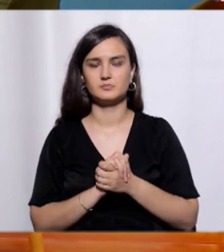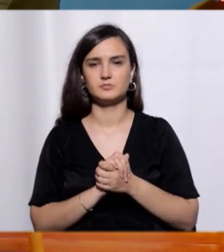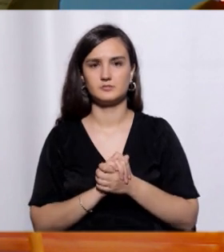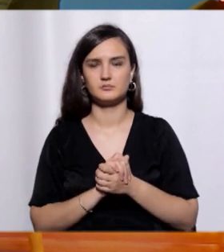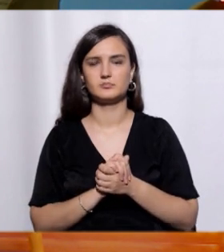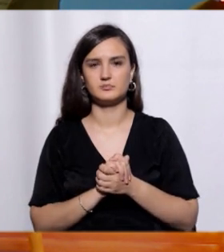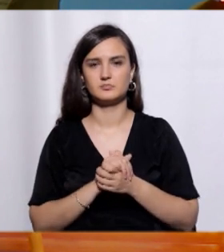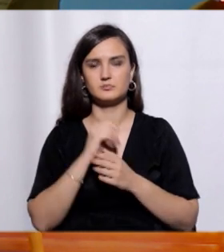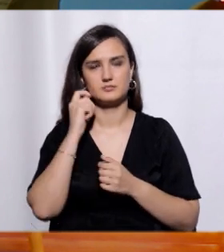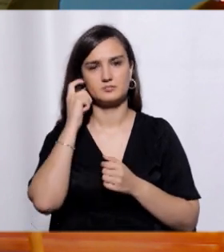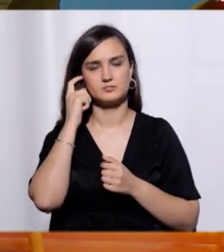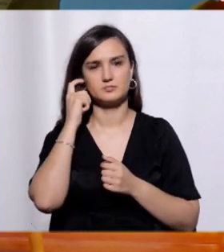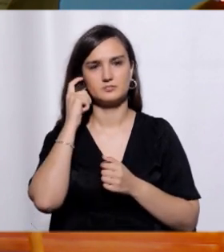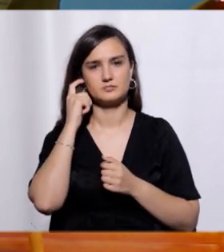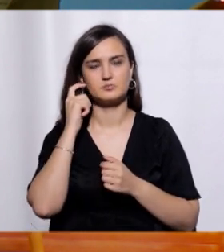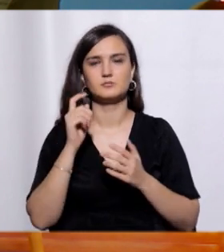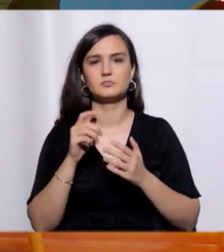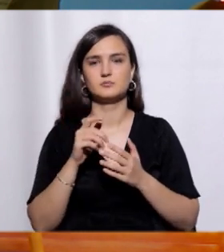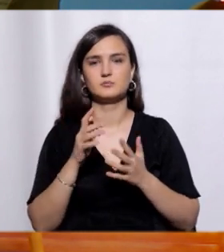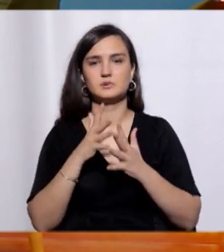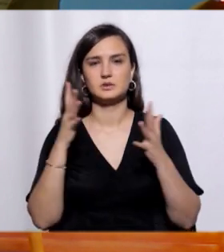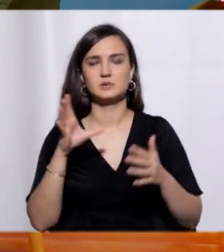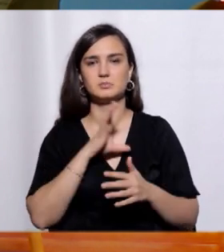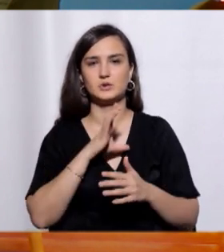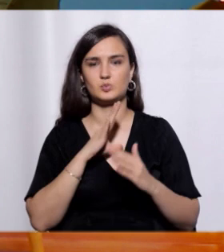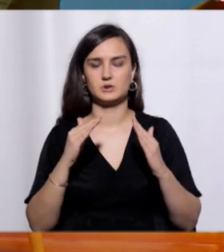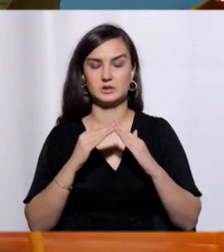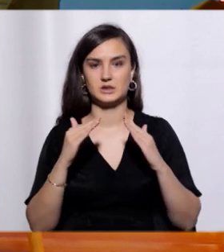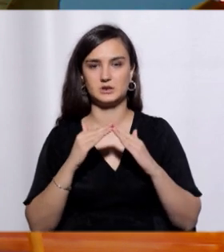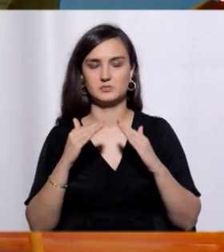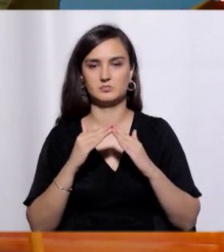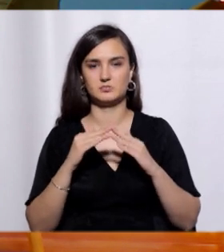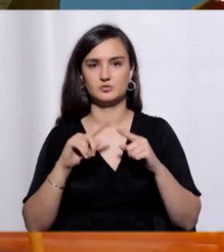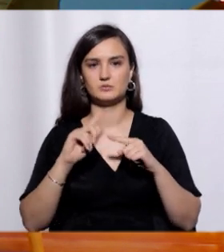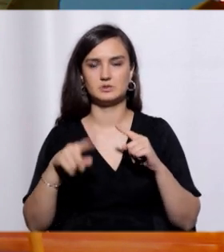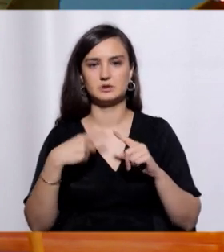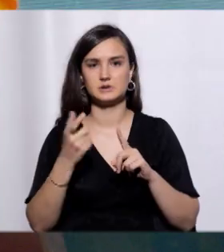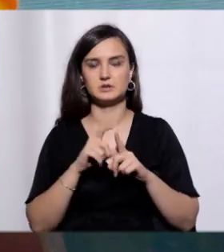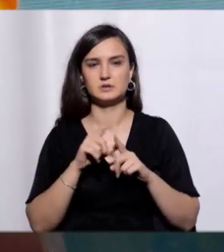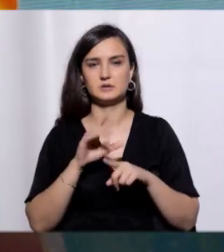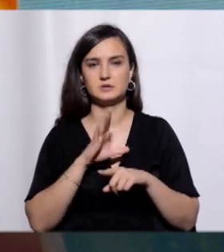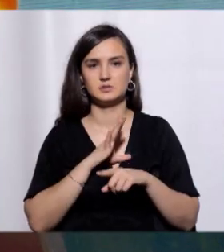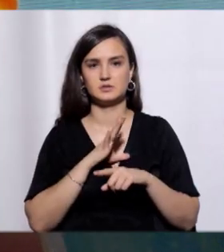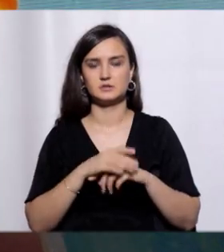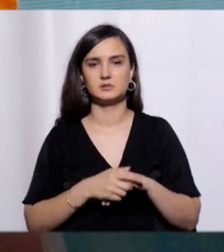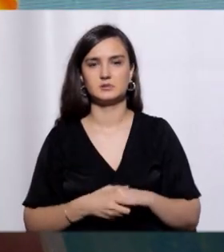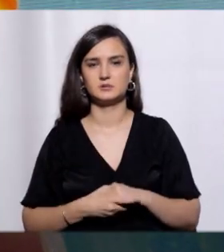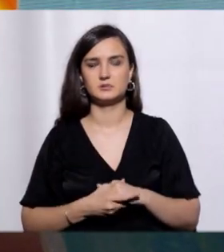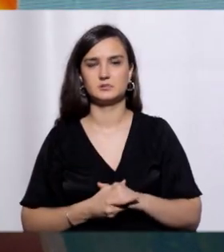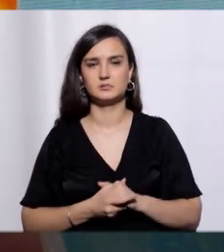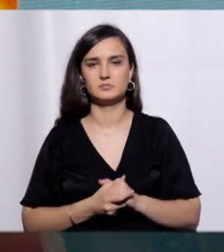Mansion was next, mansion. დიდი, მდიდრული სახლი. Our next verb was to